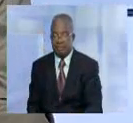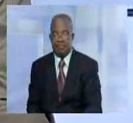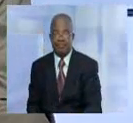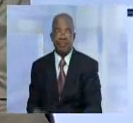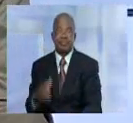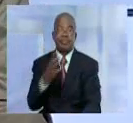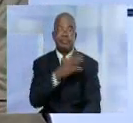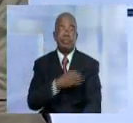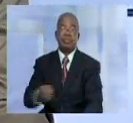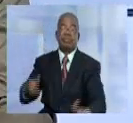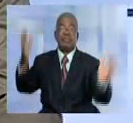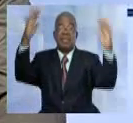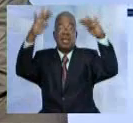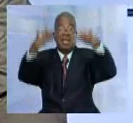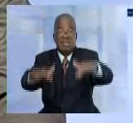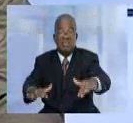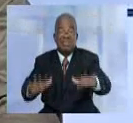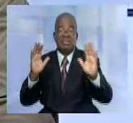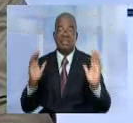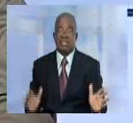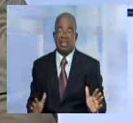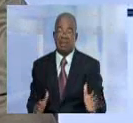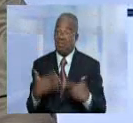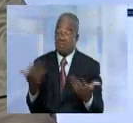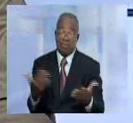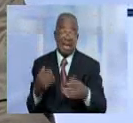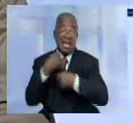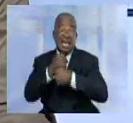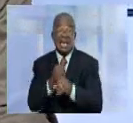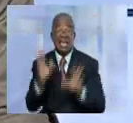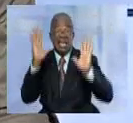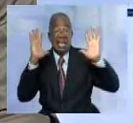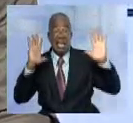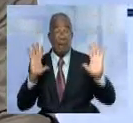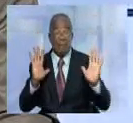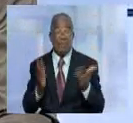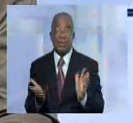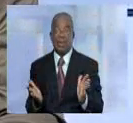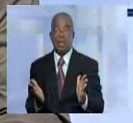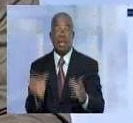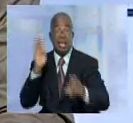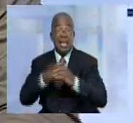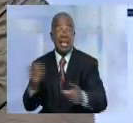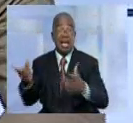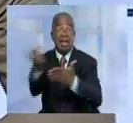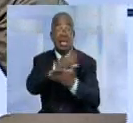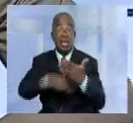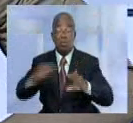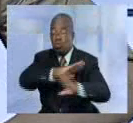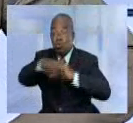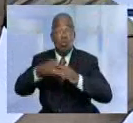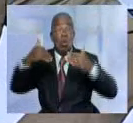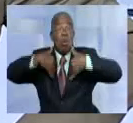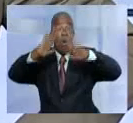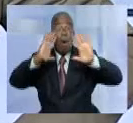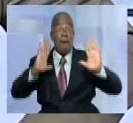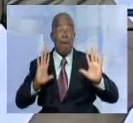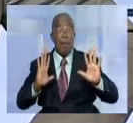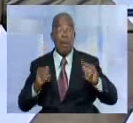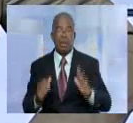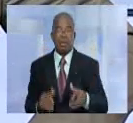L'effondrement de l'immeuble a créé un moment de frayeur, le mois dans tout le quartier. Qu'est-ce qui s'est réellement passé? Nous en parlons